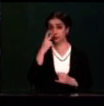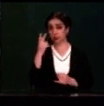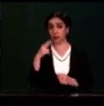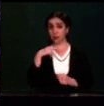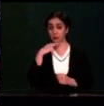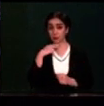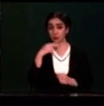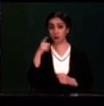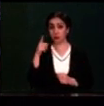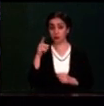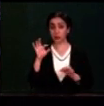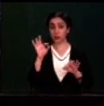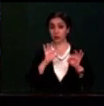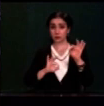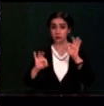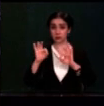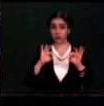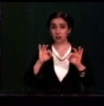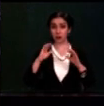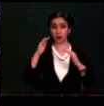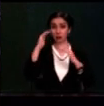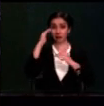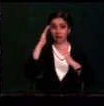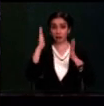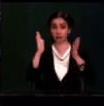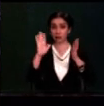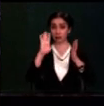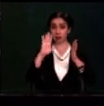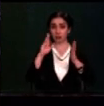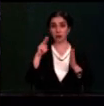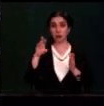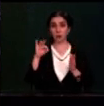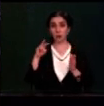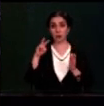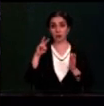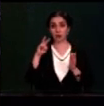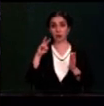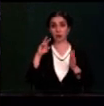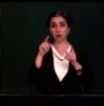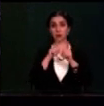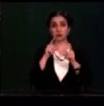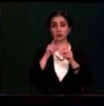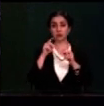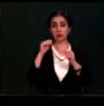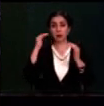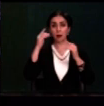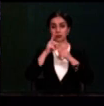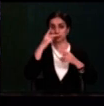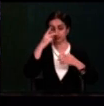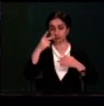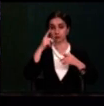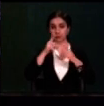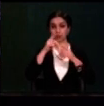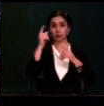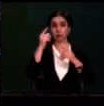bering. Fazoda chizganimizda kvadratimiz kvadrat ko'rinishida emas, parallelogram ko'rinishida chiziladi. Lekin siz uni kvadrat deb tasavvur